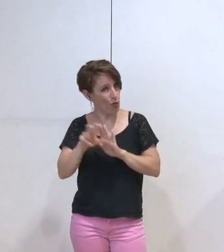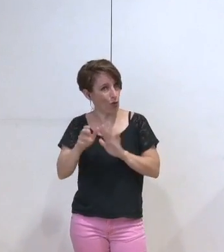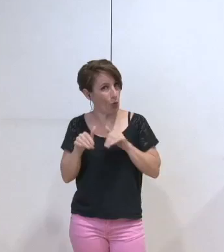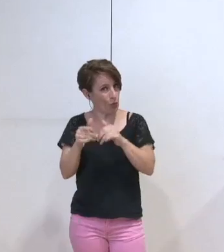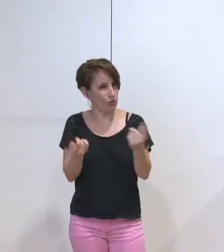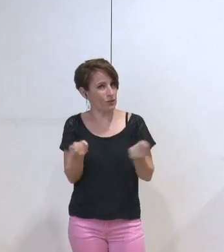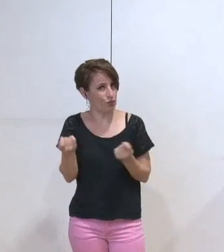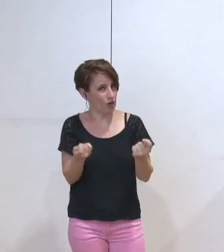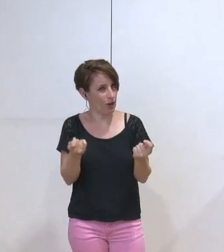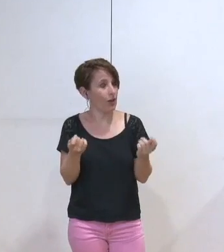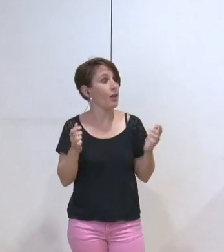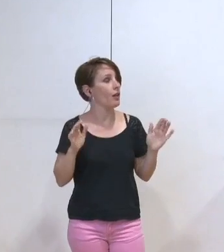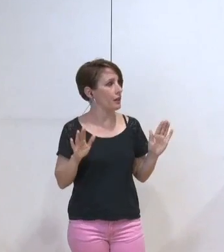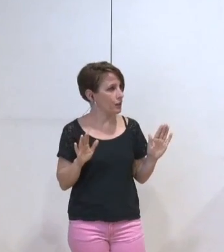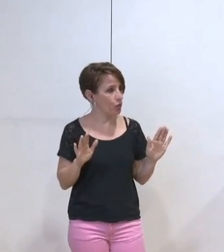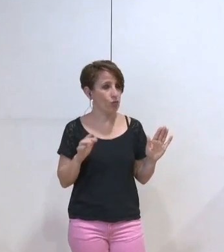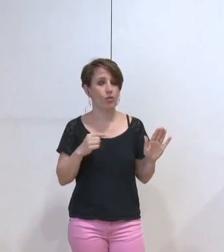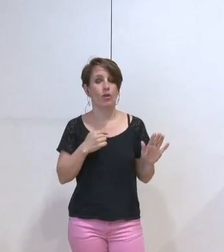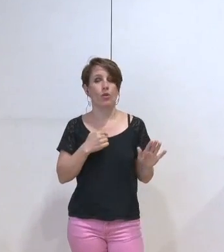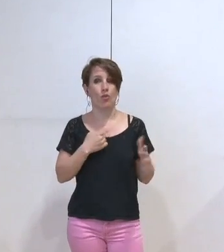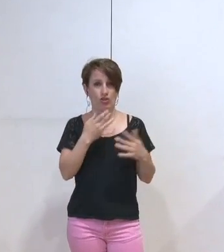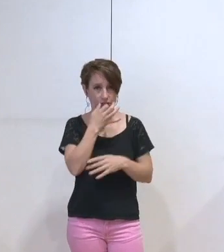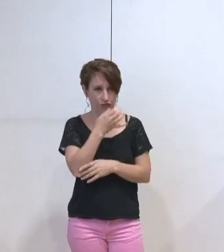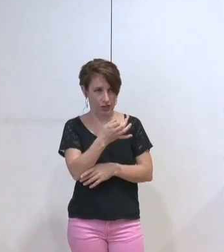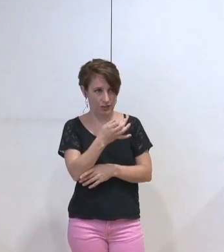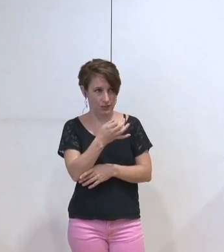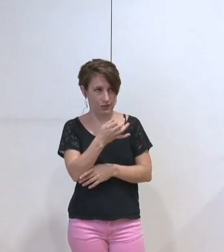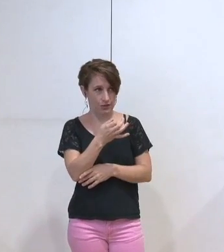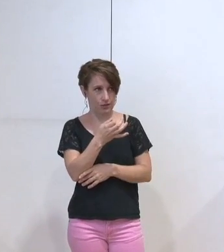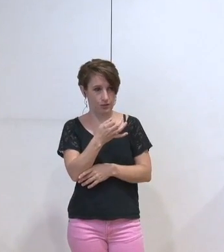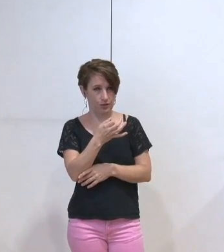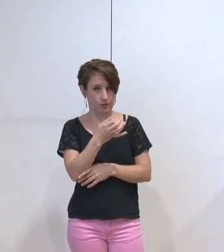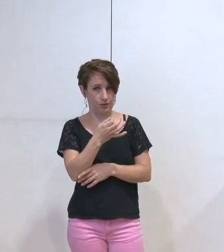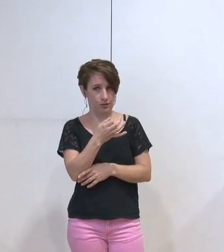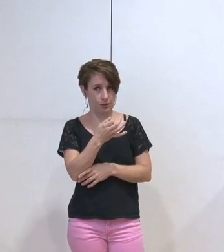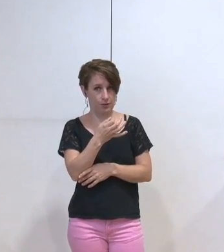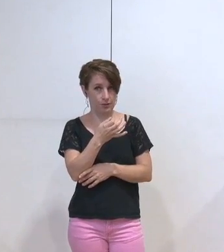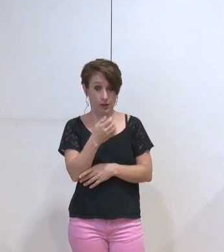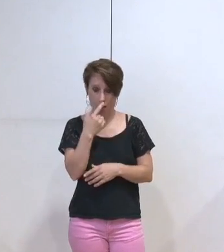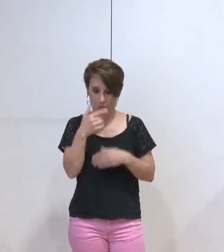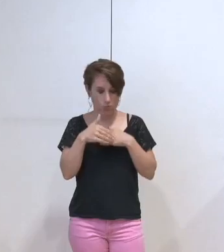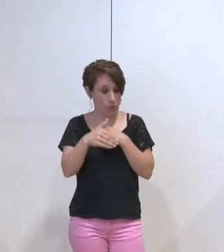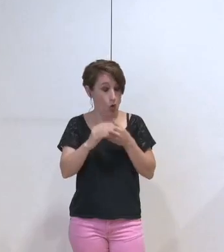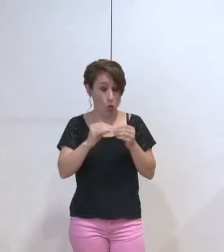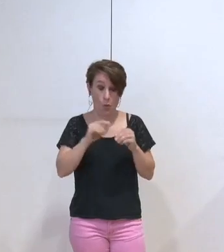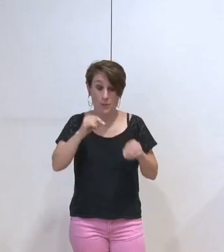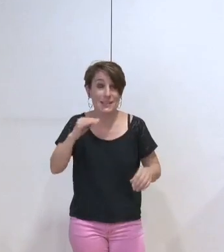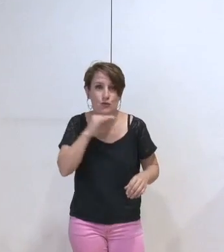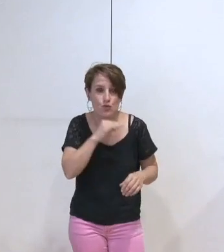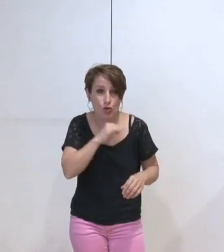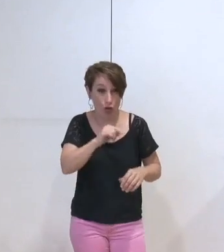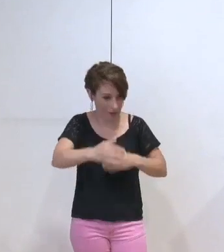dossier je l'ai exprimé des opérations en parallèle vu l'urgence à avancé sur plusieurs écoles